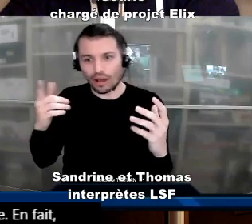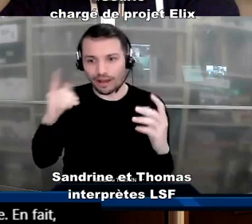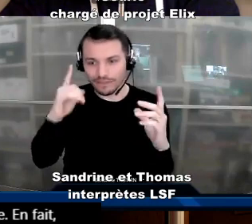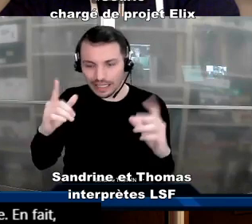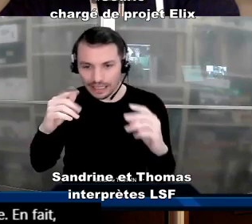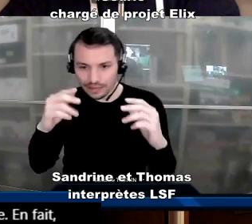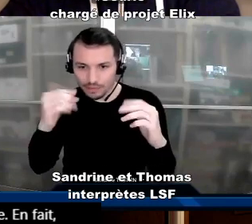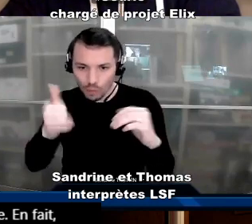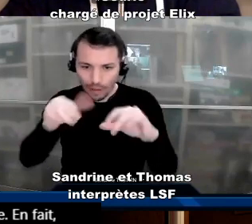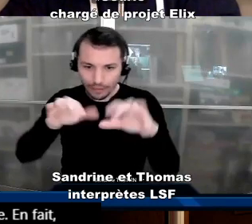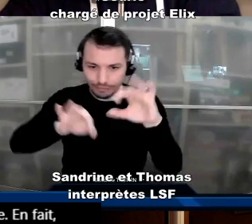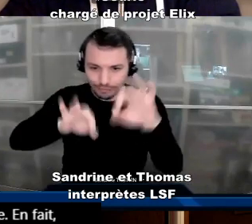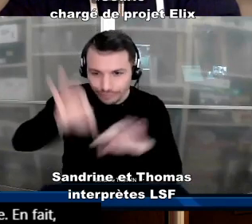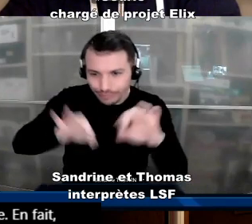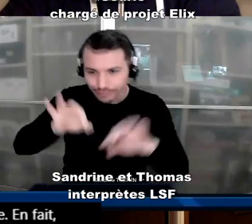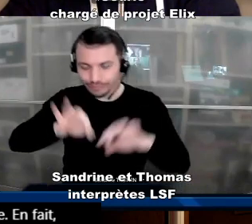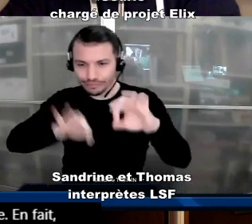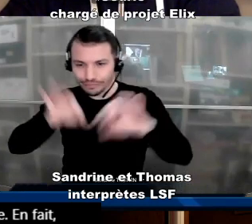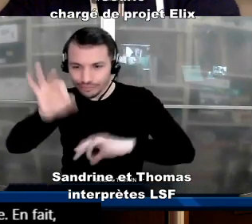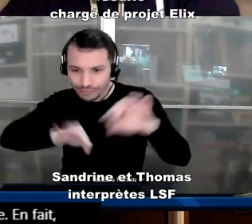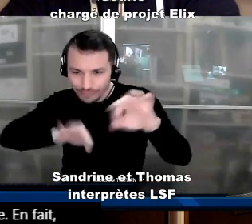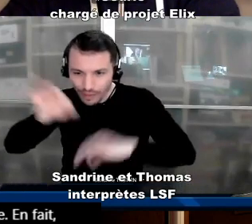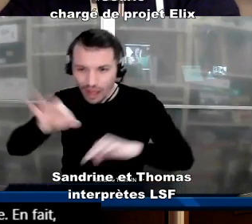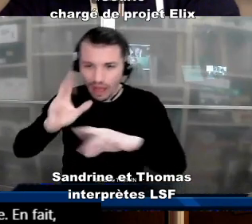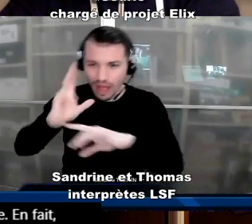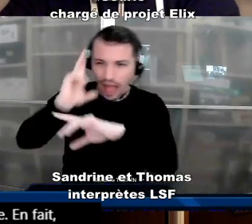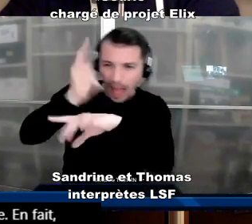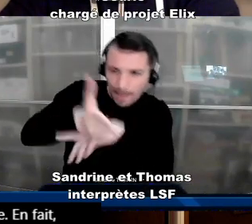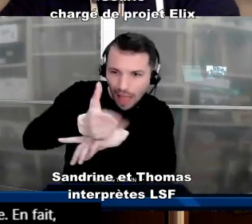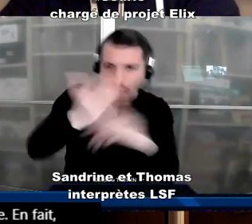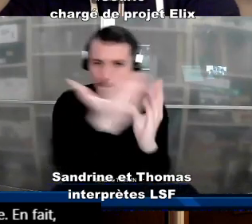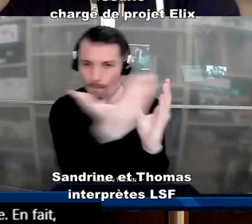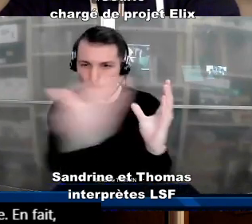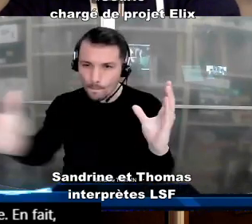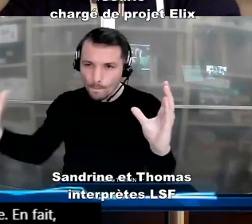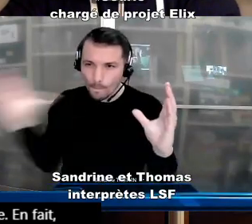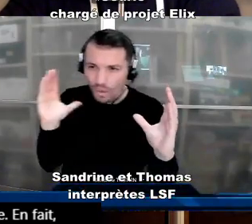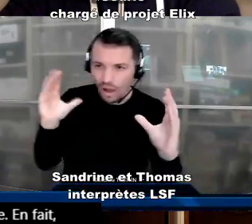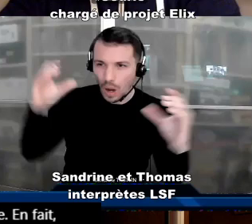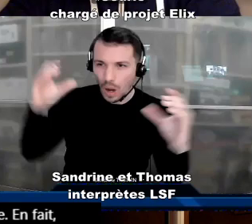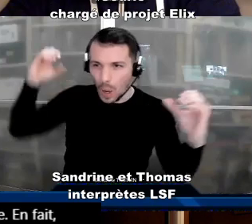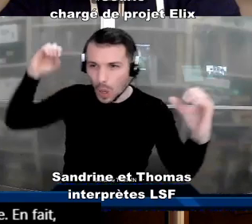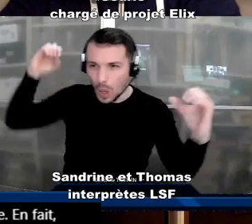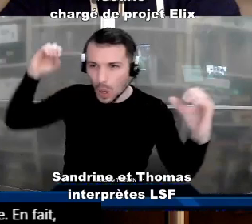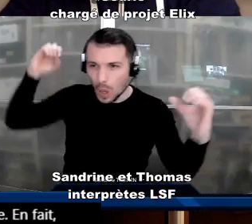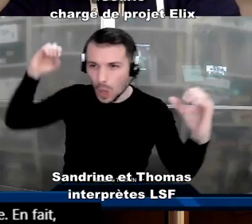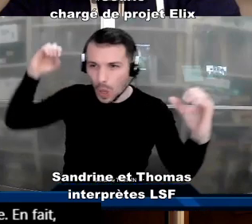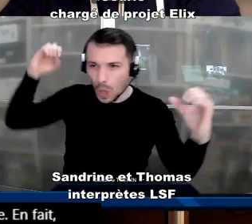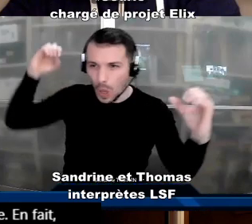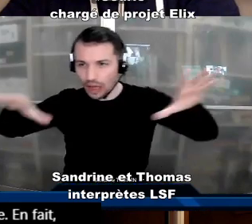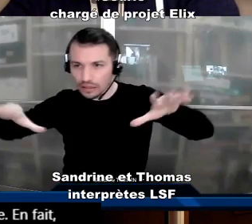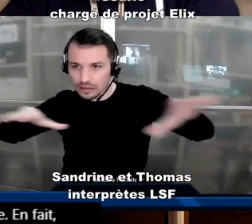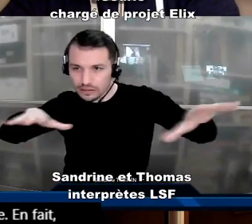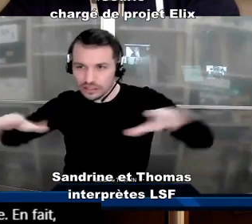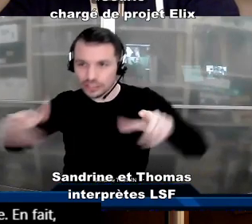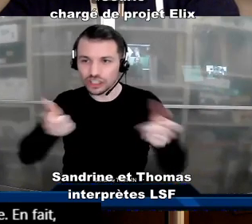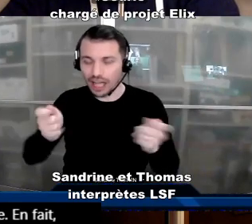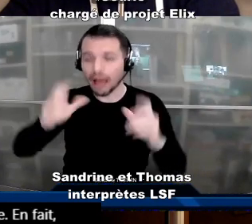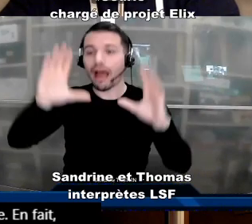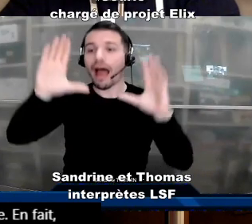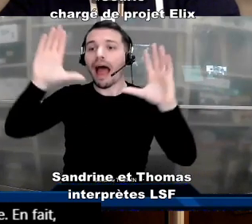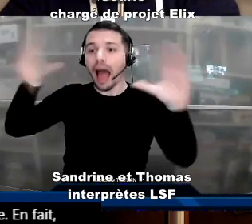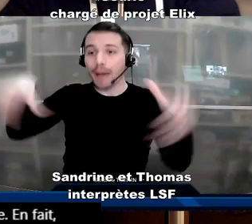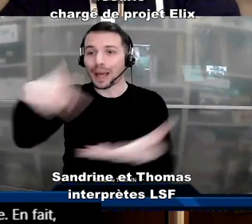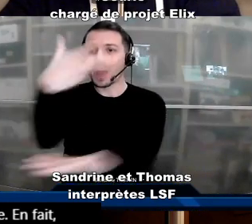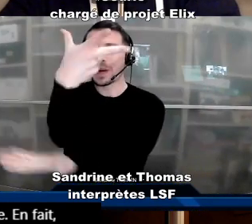studio, qui fait les réglages caméra, etc. Ensuite, il faut récupérer ces vidéos, les traiter.